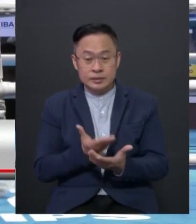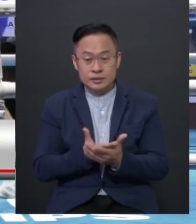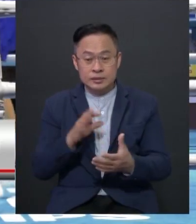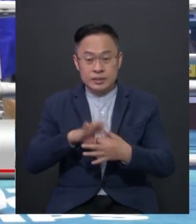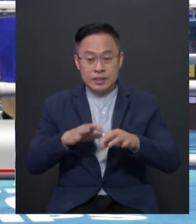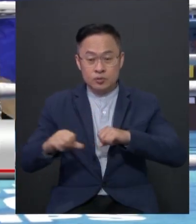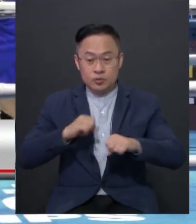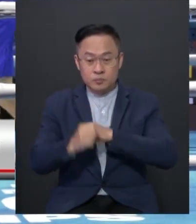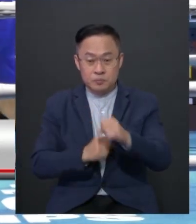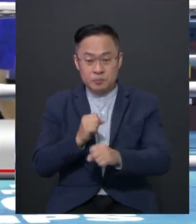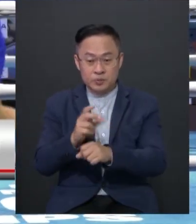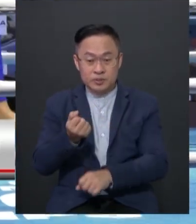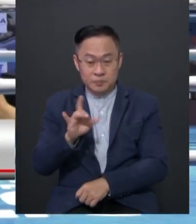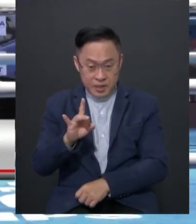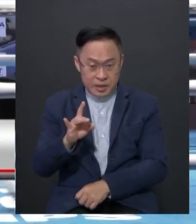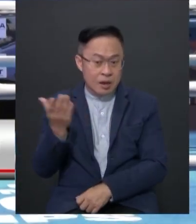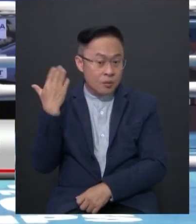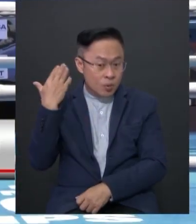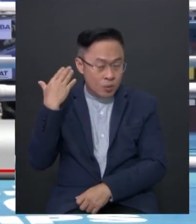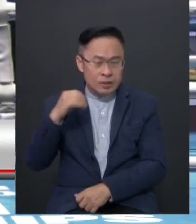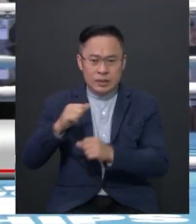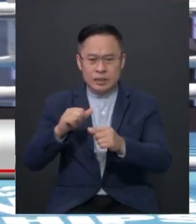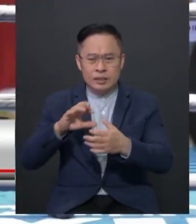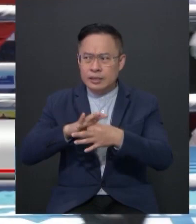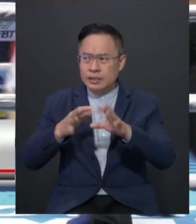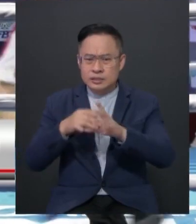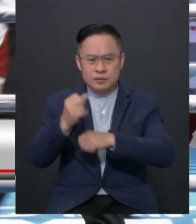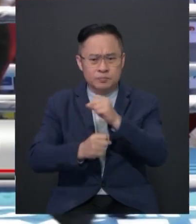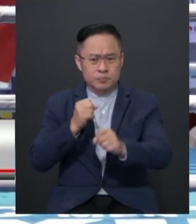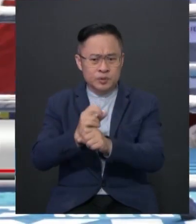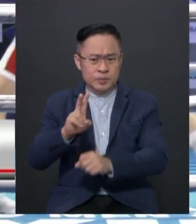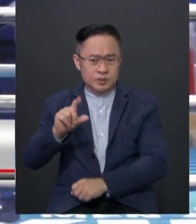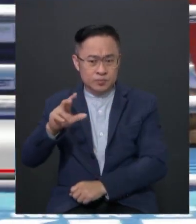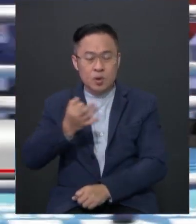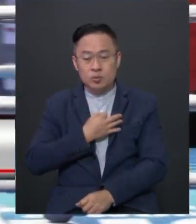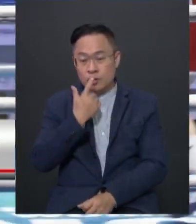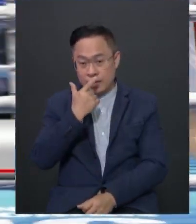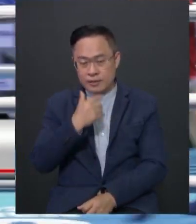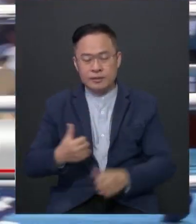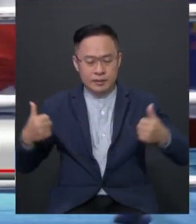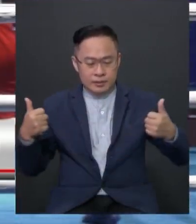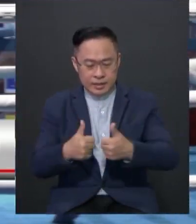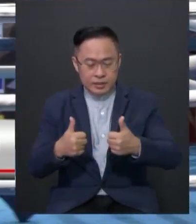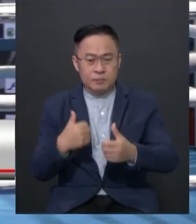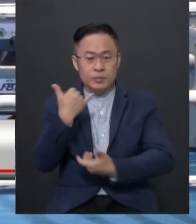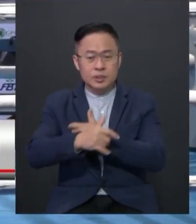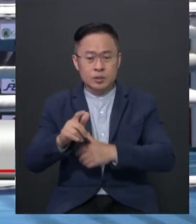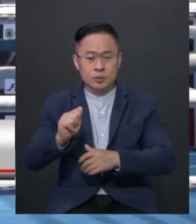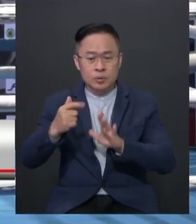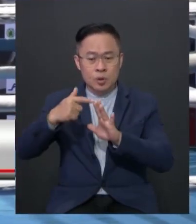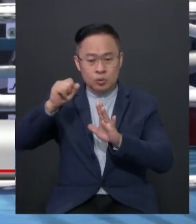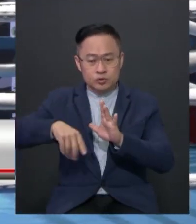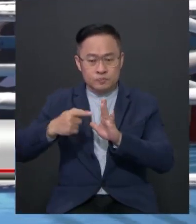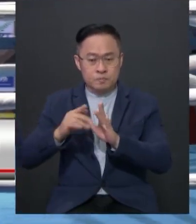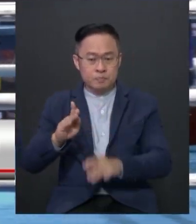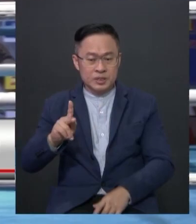าสุดเพิ่งจะได้เหรียญทองแดงจากการแข่งขันรายการชิงแชมป์เอเชีย2022ด้วยเจอกับนักชกจากอุซเบกิสถานนะคะรา